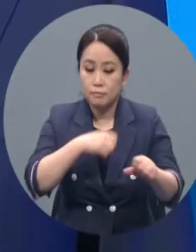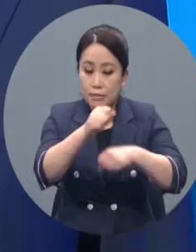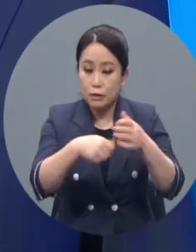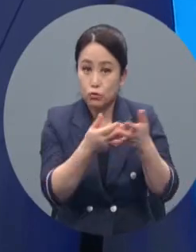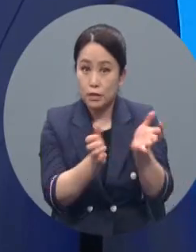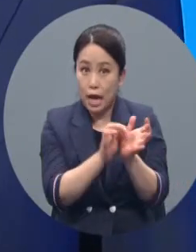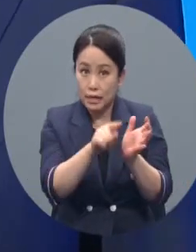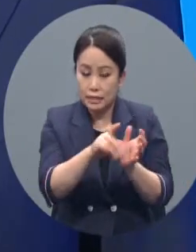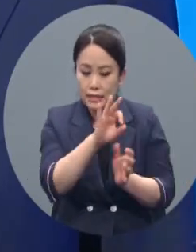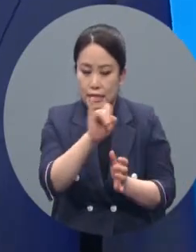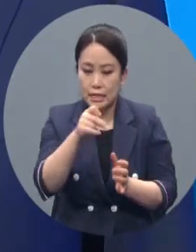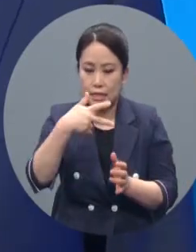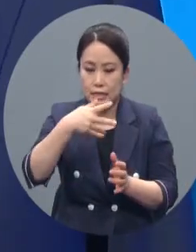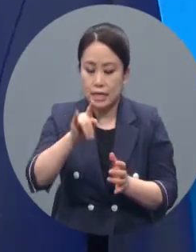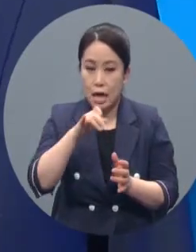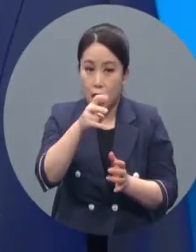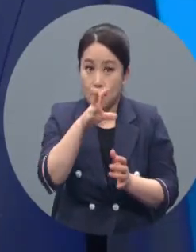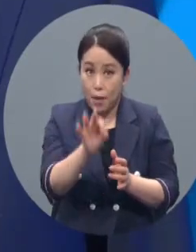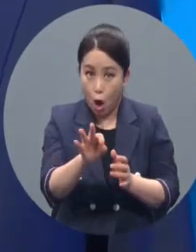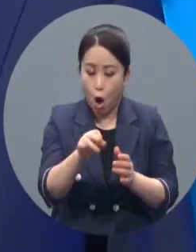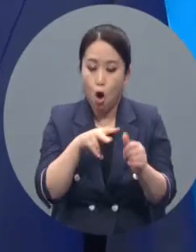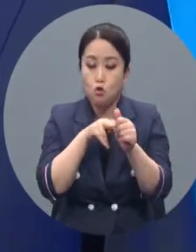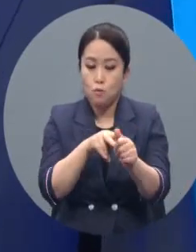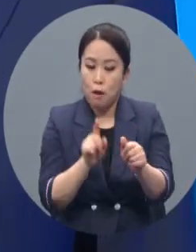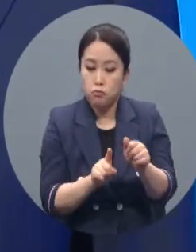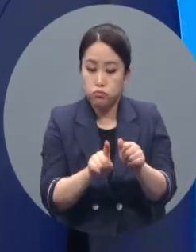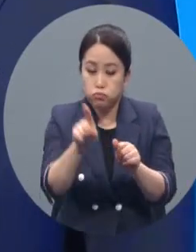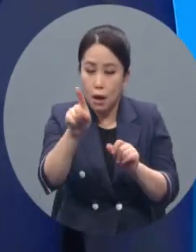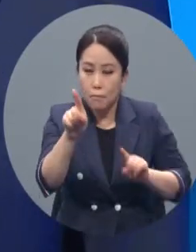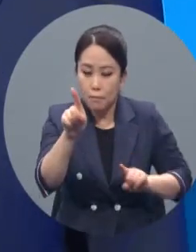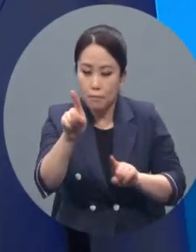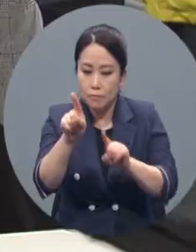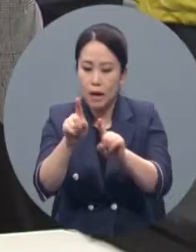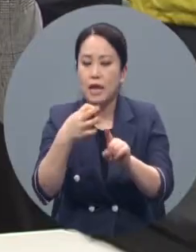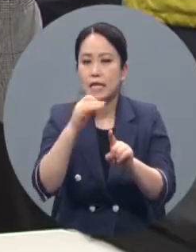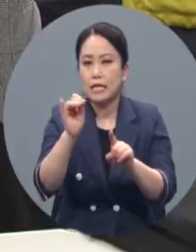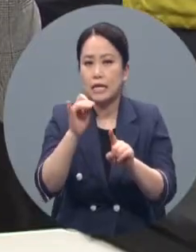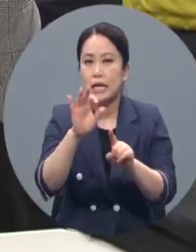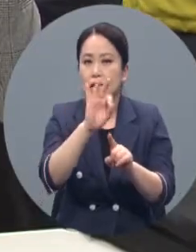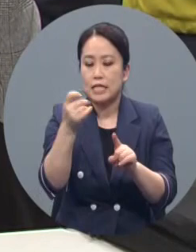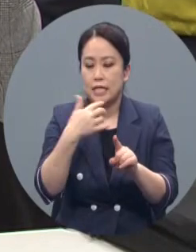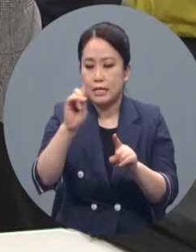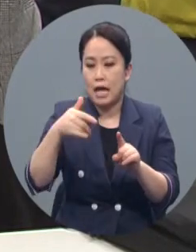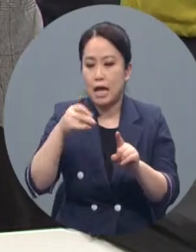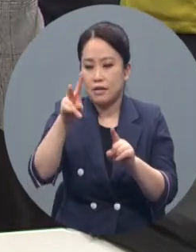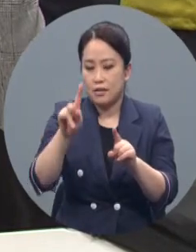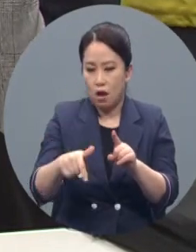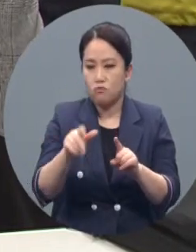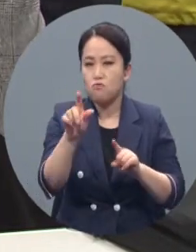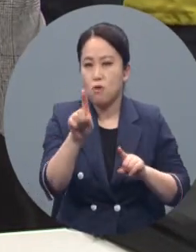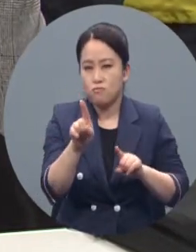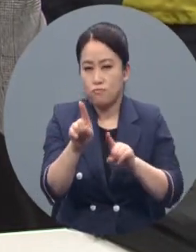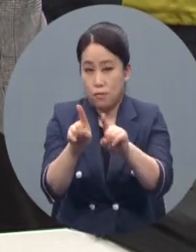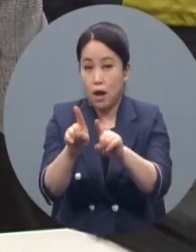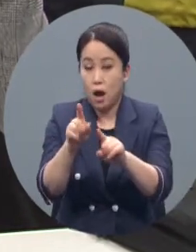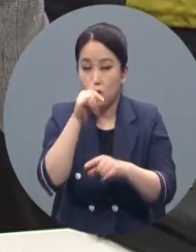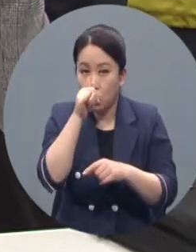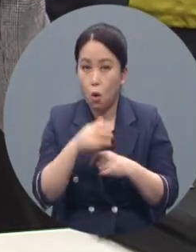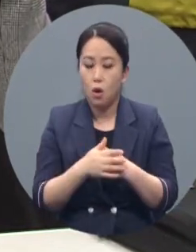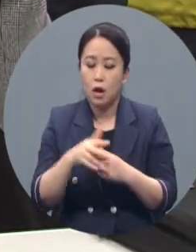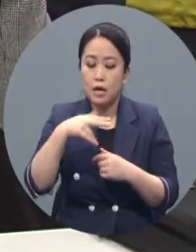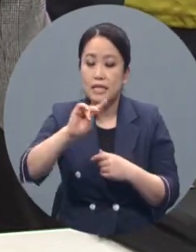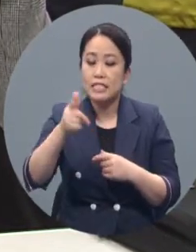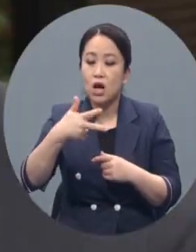민주당은 이재명 후보의 독주에 맞선 이낙연 후보의 추격전이 치열합니다. 이재명 캠프는 북강석 합의 전재수